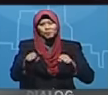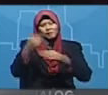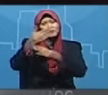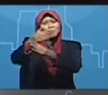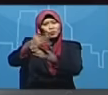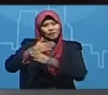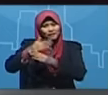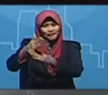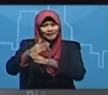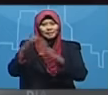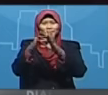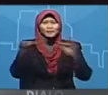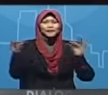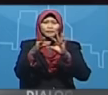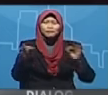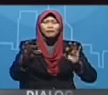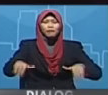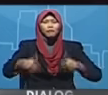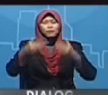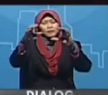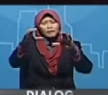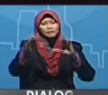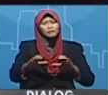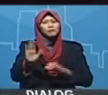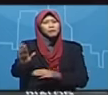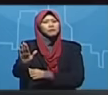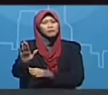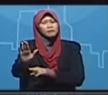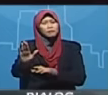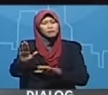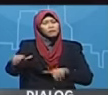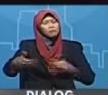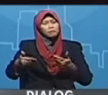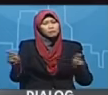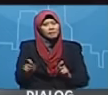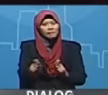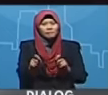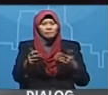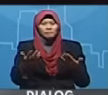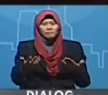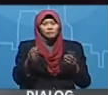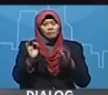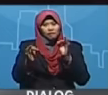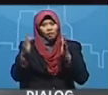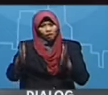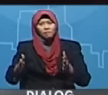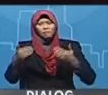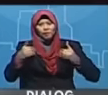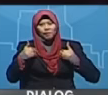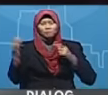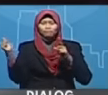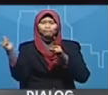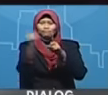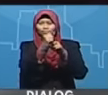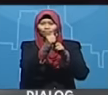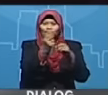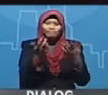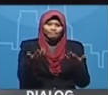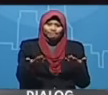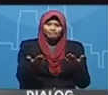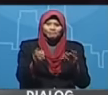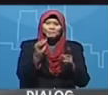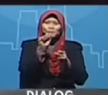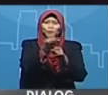malah boleh menyatakan apakah langkah-langkah yang telah anda ambil bila mana anda mengetahui anda telah pun ditipu. Jadi untuk itu, untuk dialog pada malam ini kita bercakap tentang